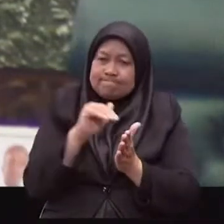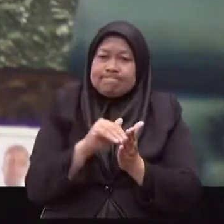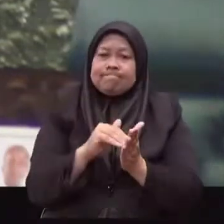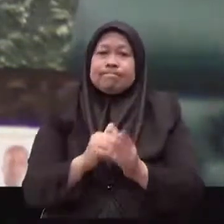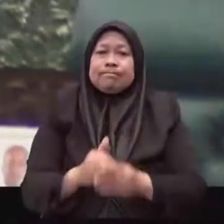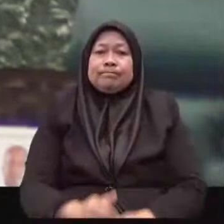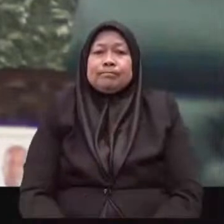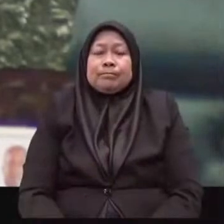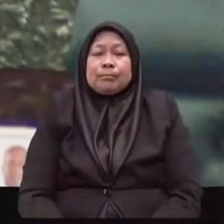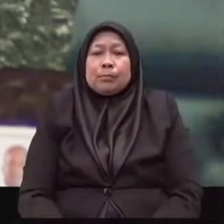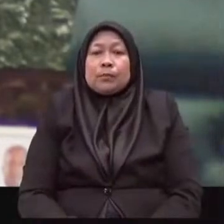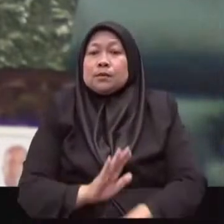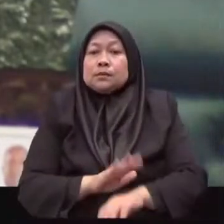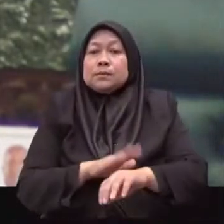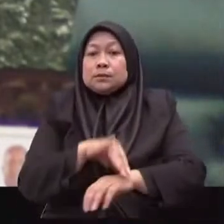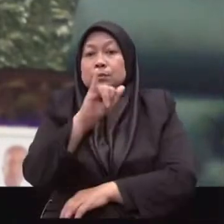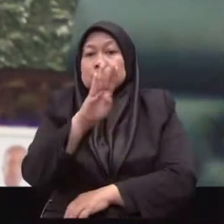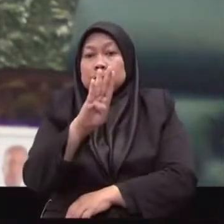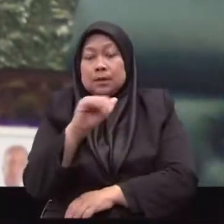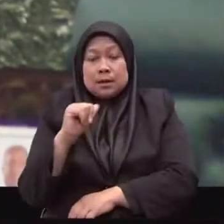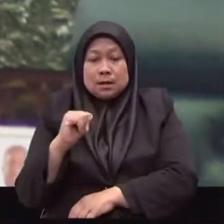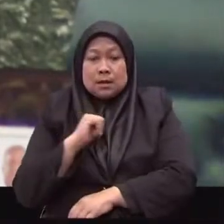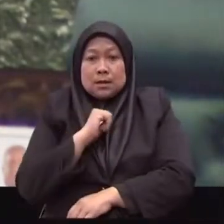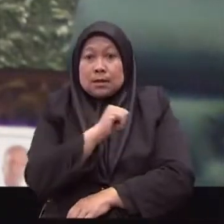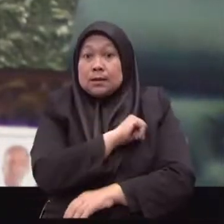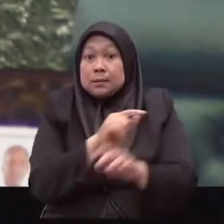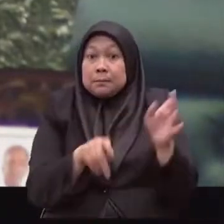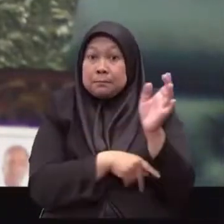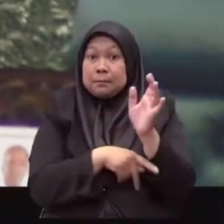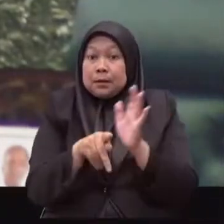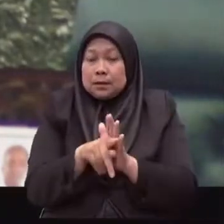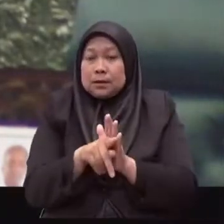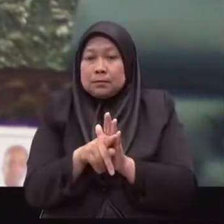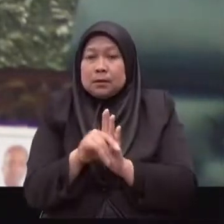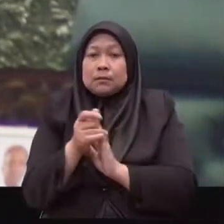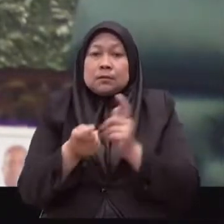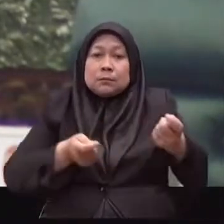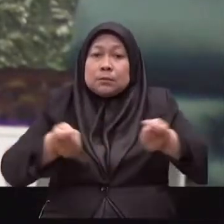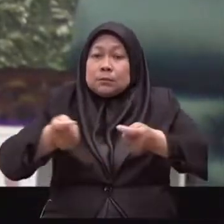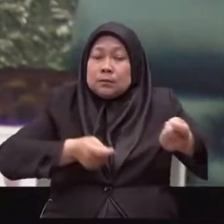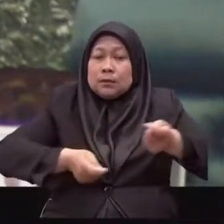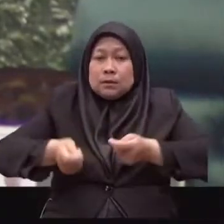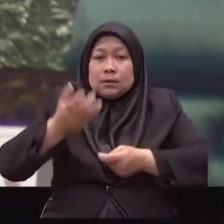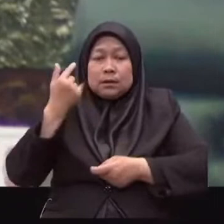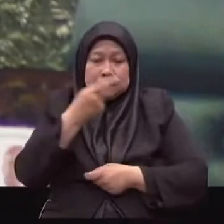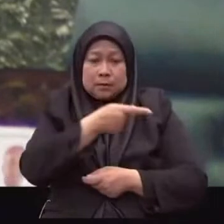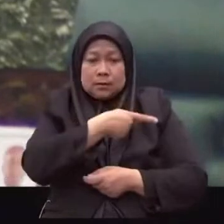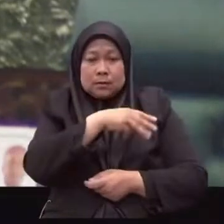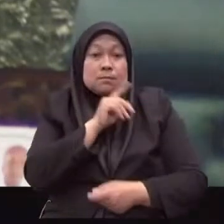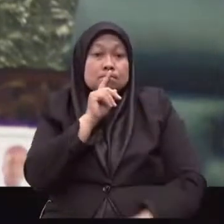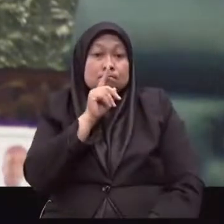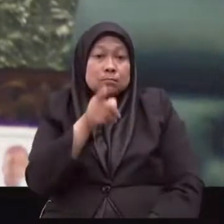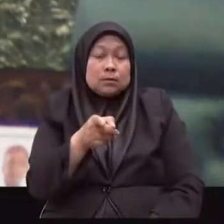infrastruktur asas Kawasan Industri sediaan Anda kepada index